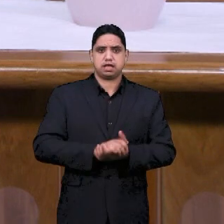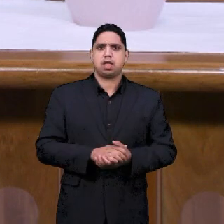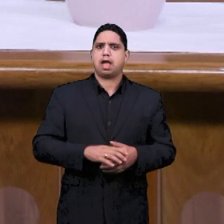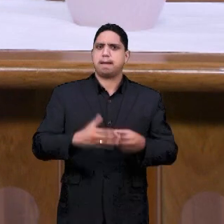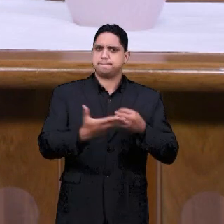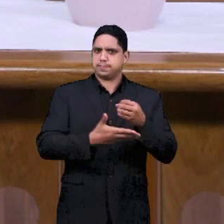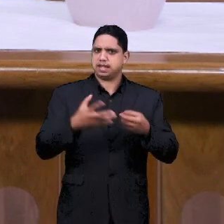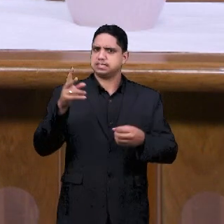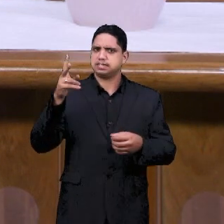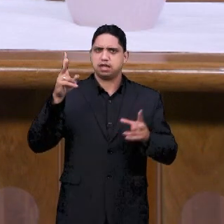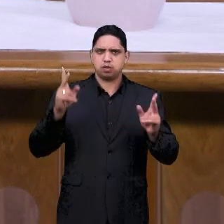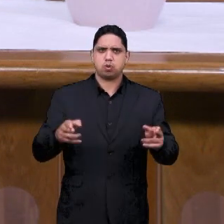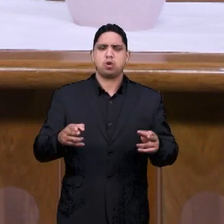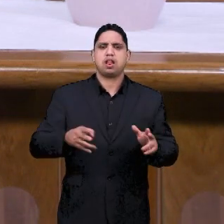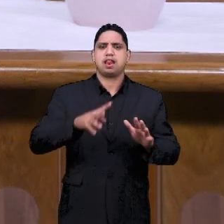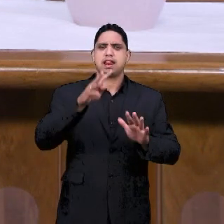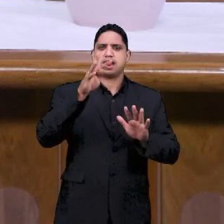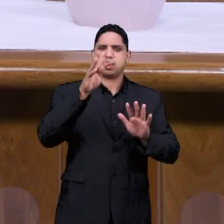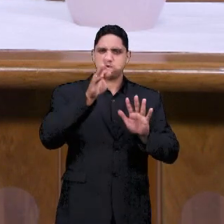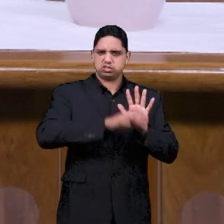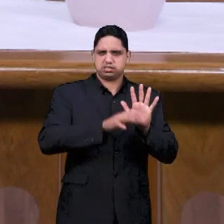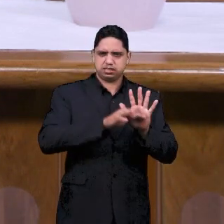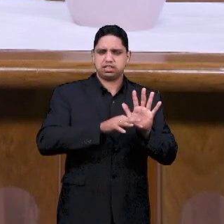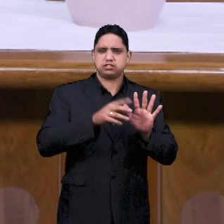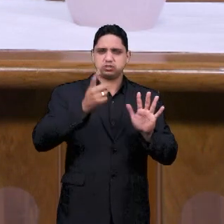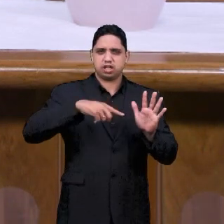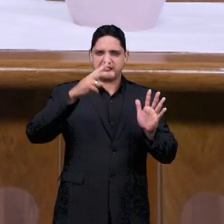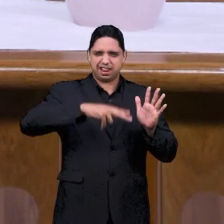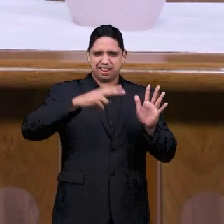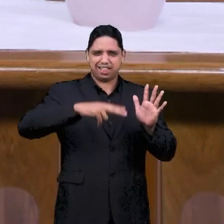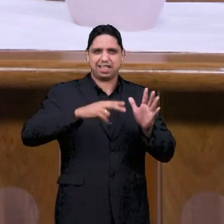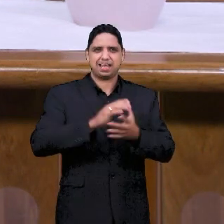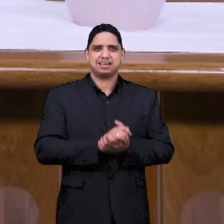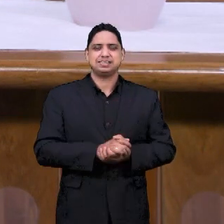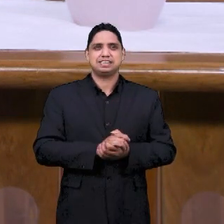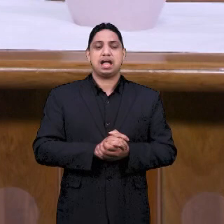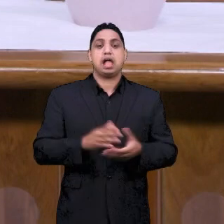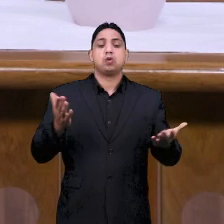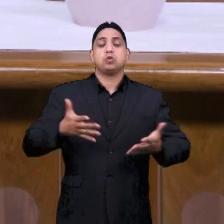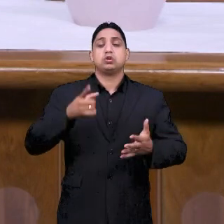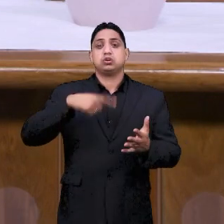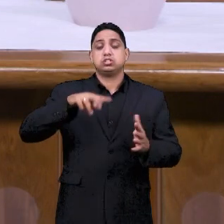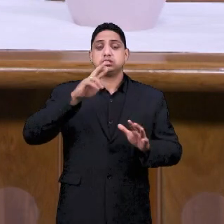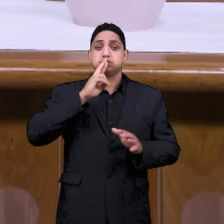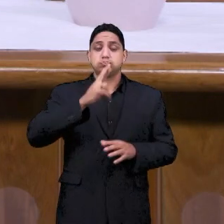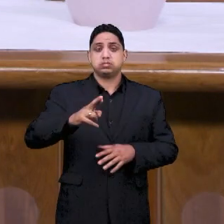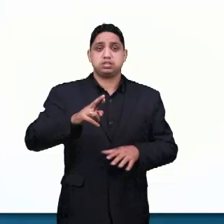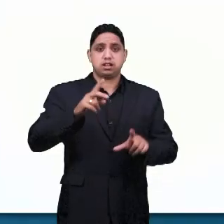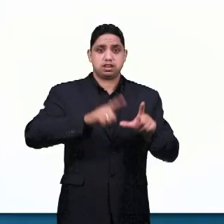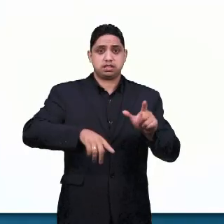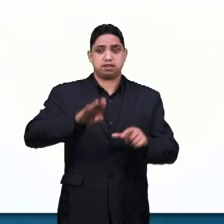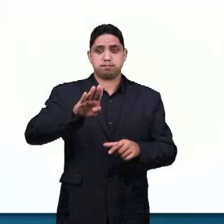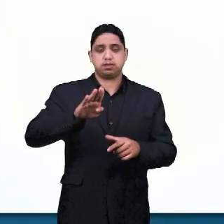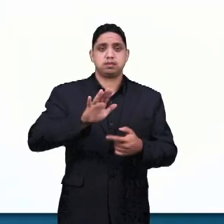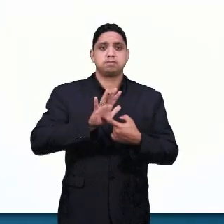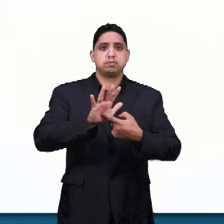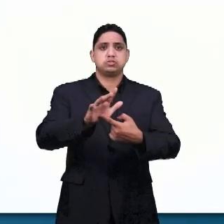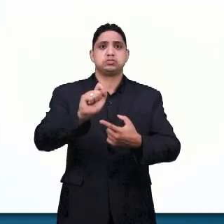est la même. En lisant les textes ci-dessus, les textes qui ont été lus, nous allons répondre à la question lettre B.